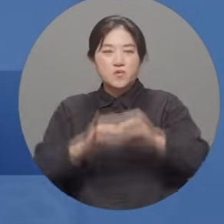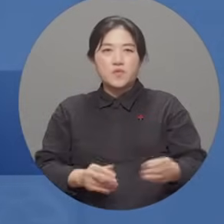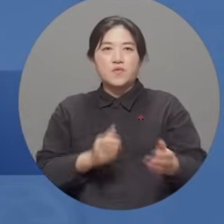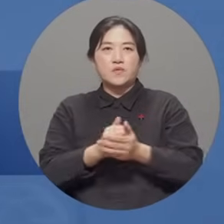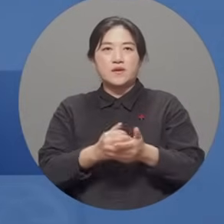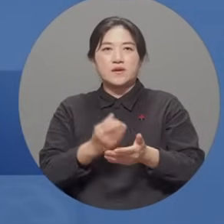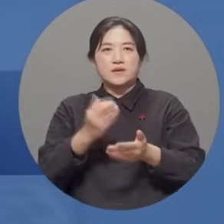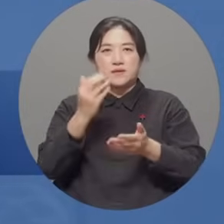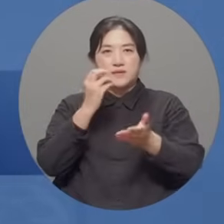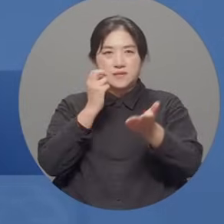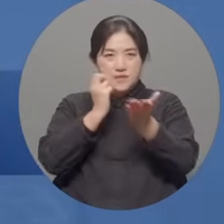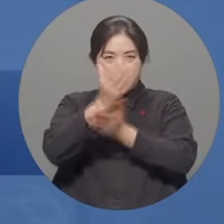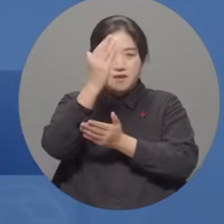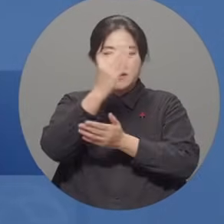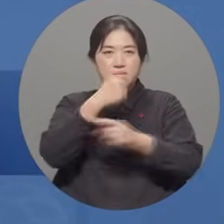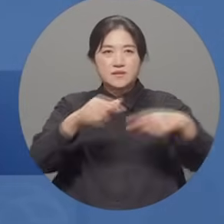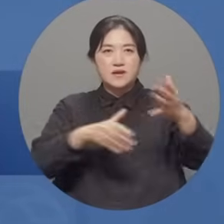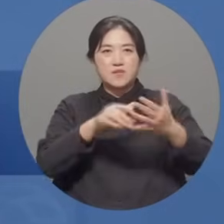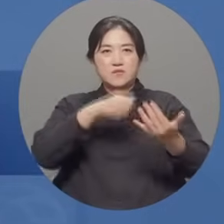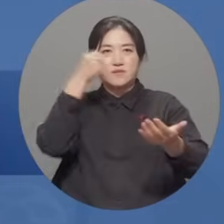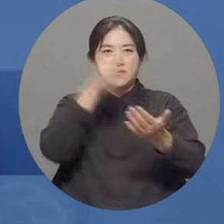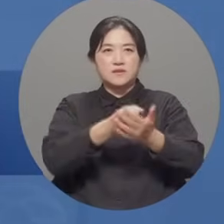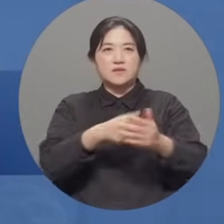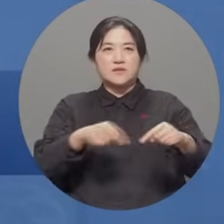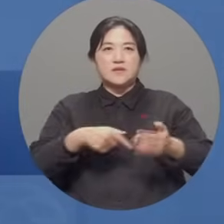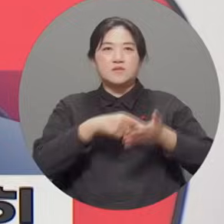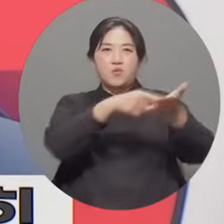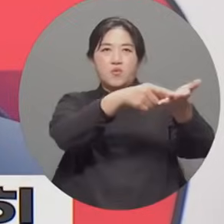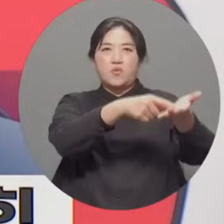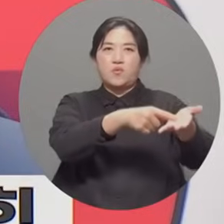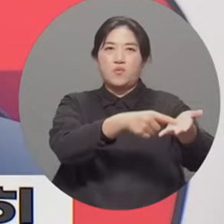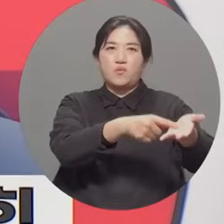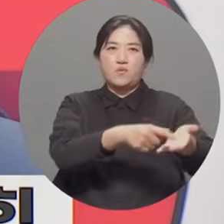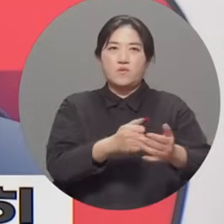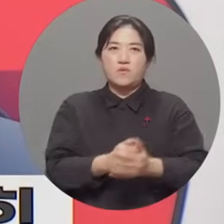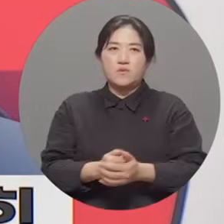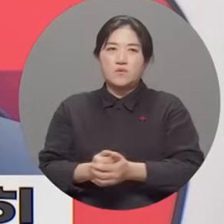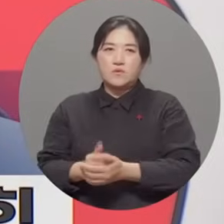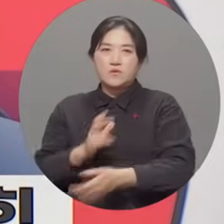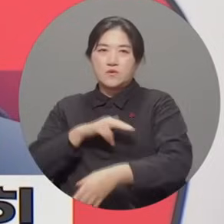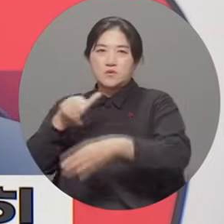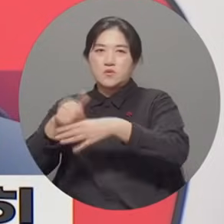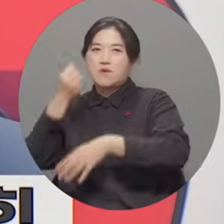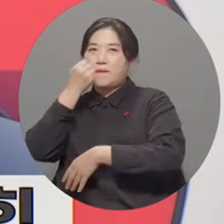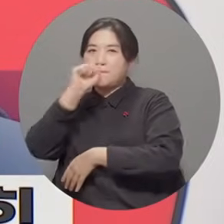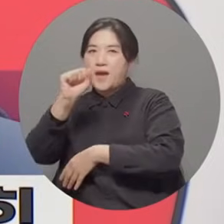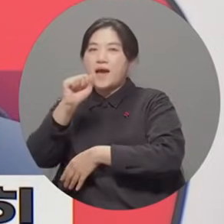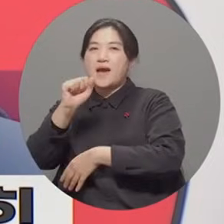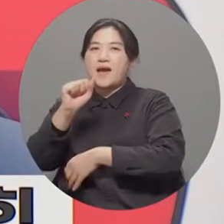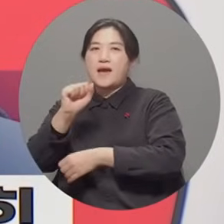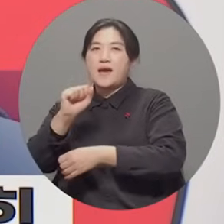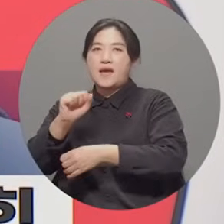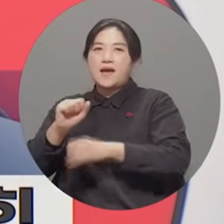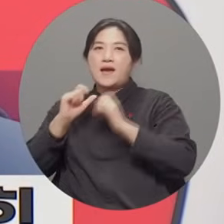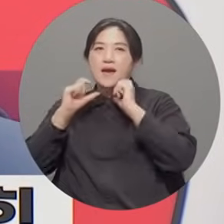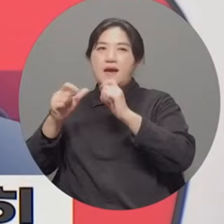가결을 당론으로 채택할 것을 당에 요구합니다. 총선 불출마를 선언하거나